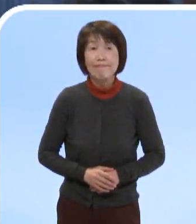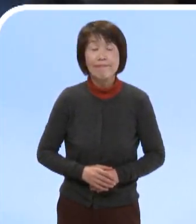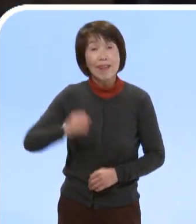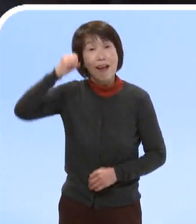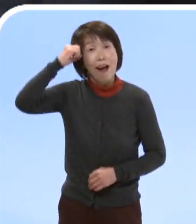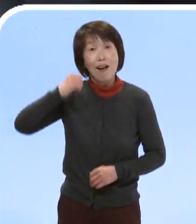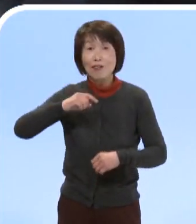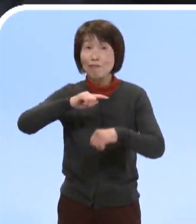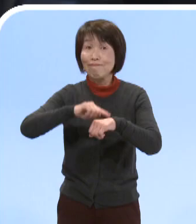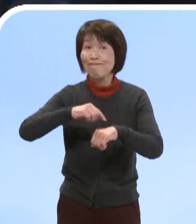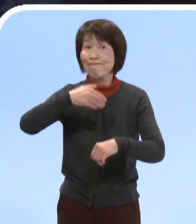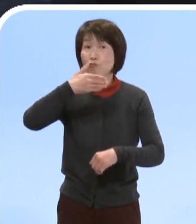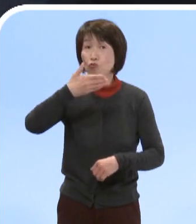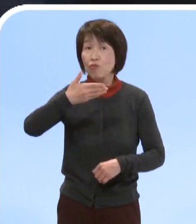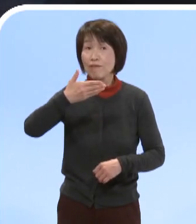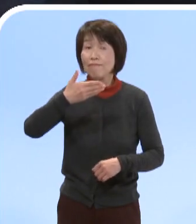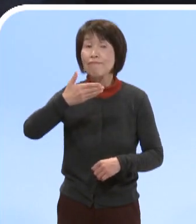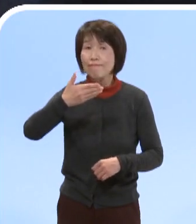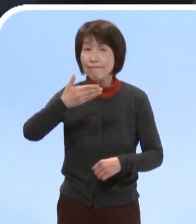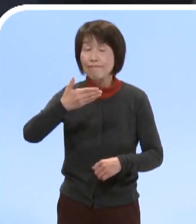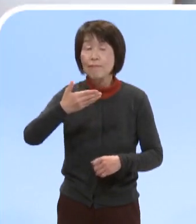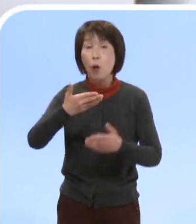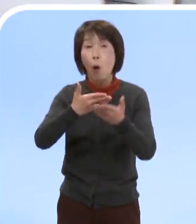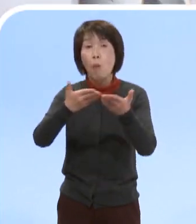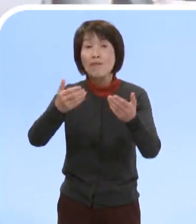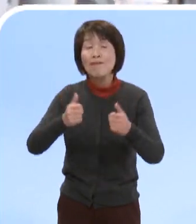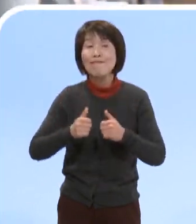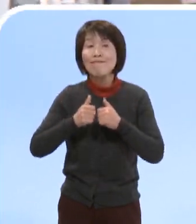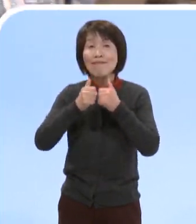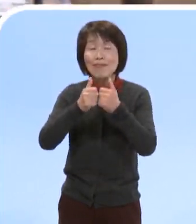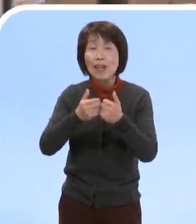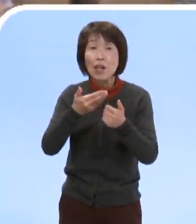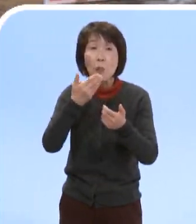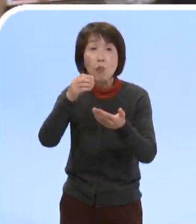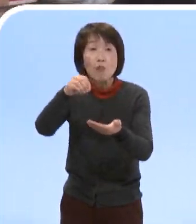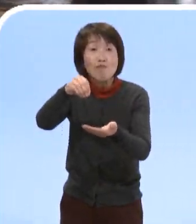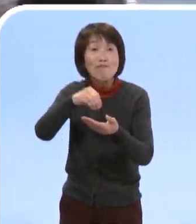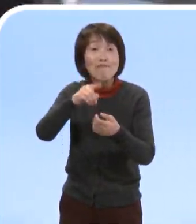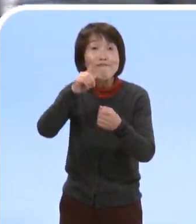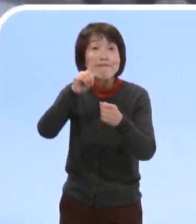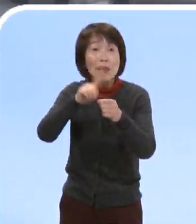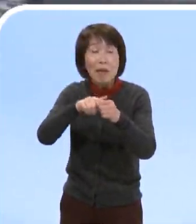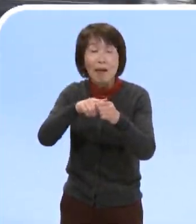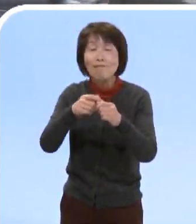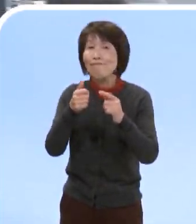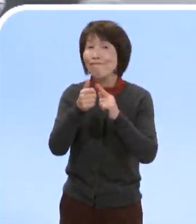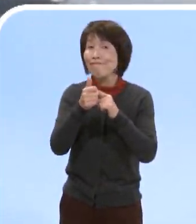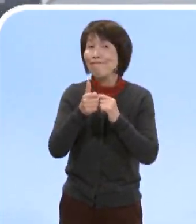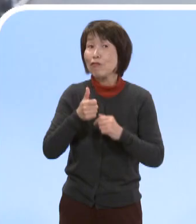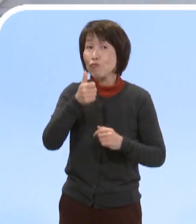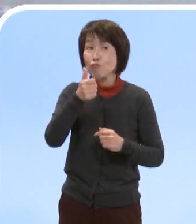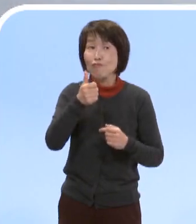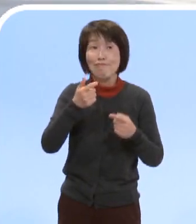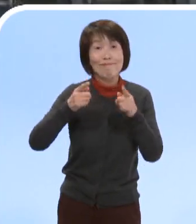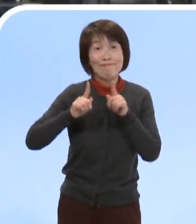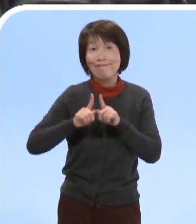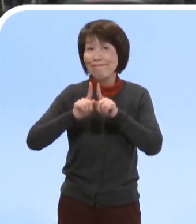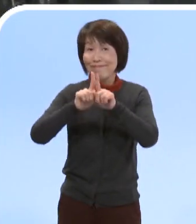朝9時、食品を引き取りに行くというスタッフに同行させていただきました。